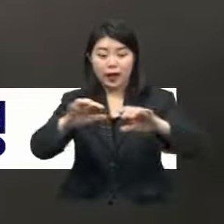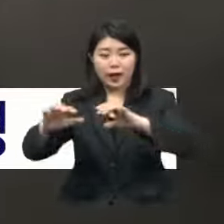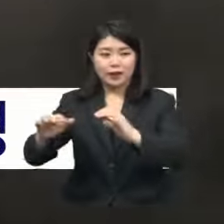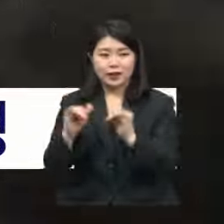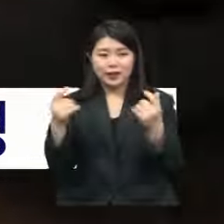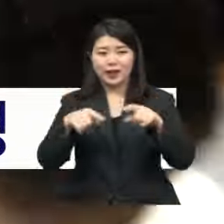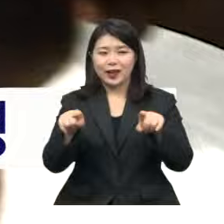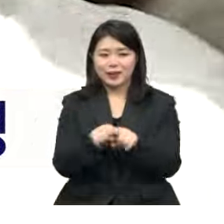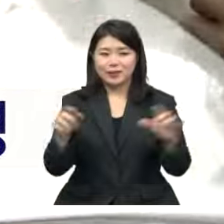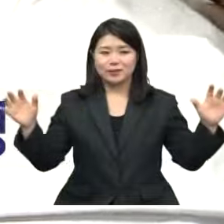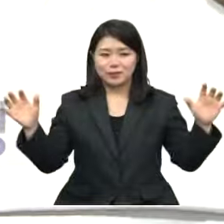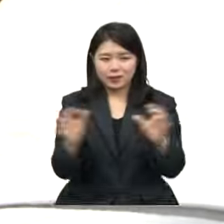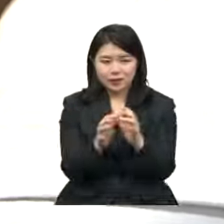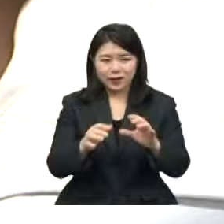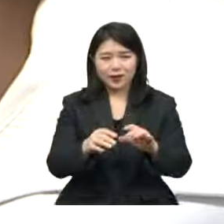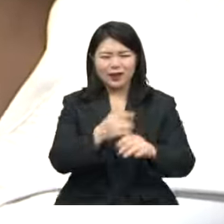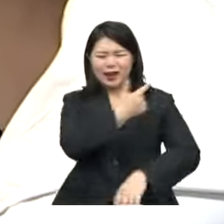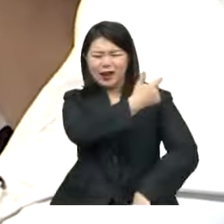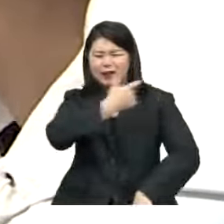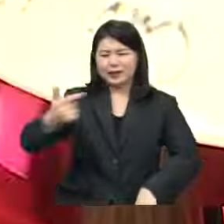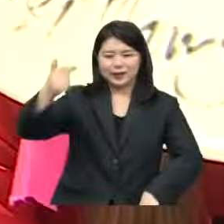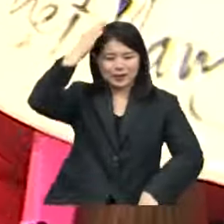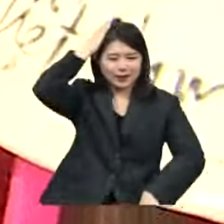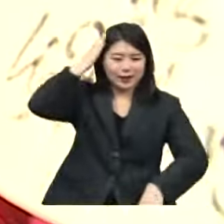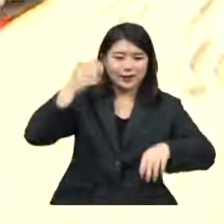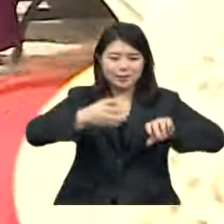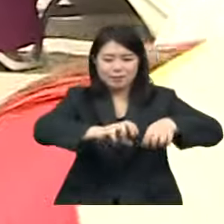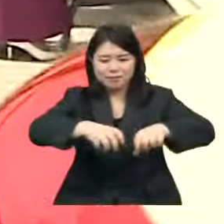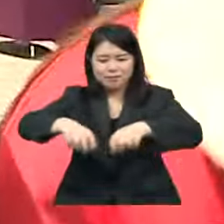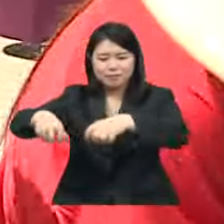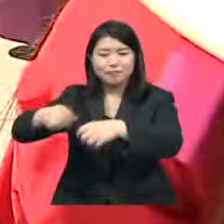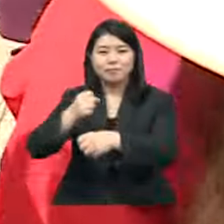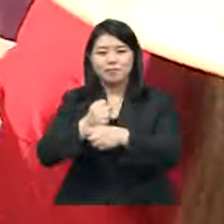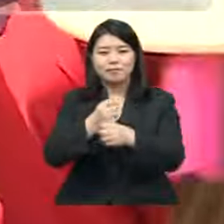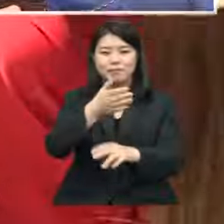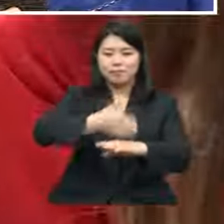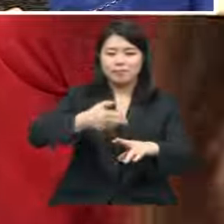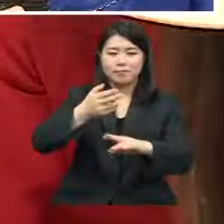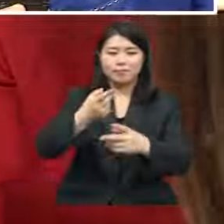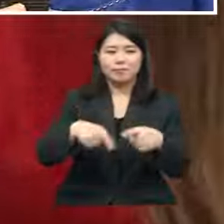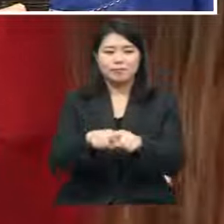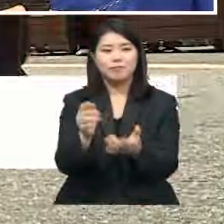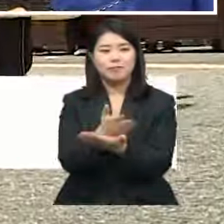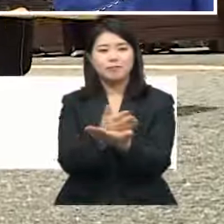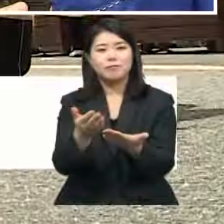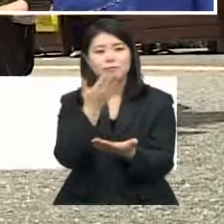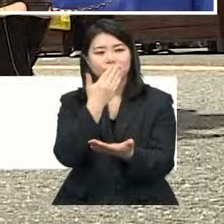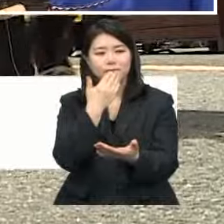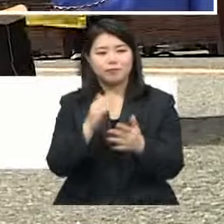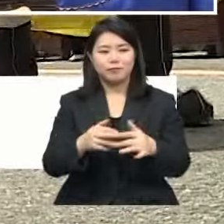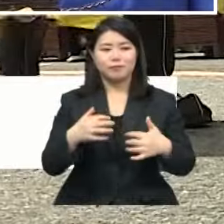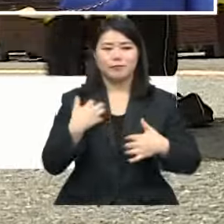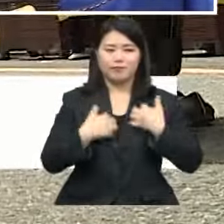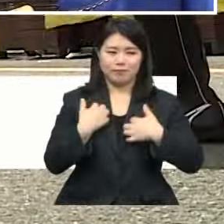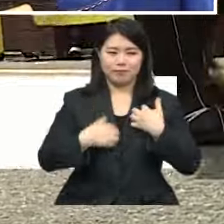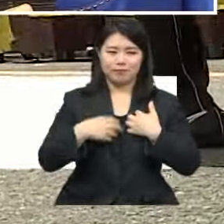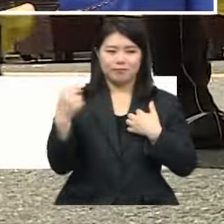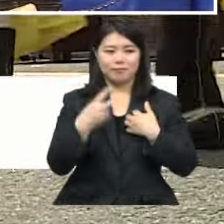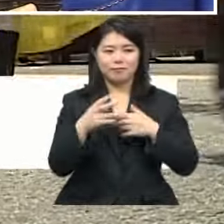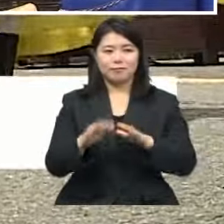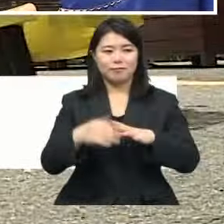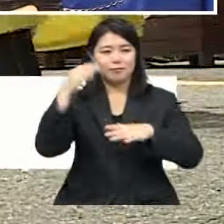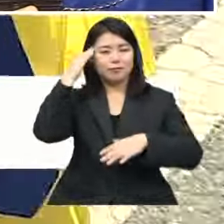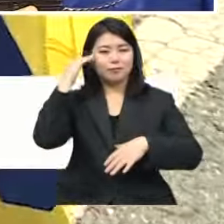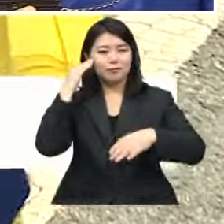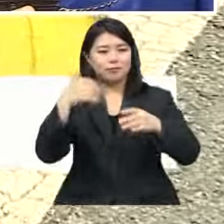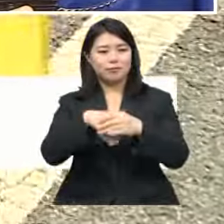모아서 초대형 김밥도 만들고 같이 나눠 먹습니다. 많이 재미있어요. 여기 오고 이렇게